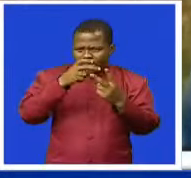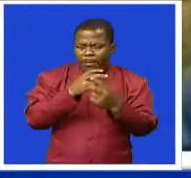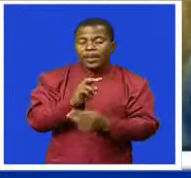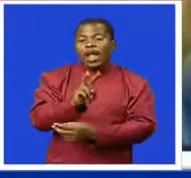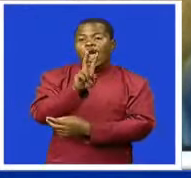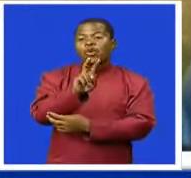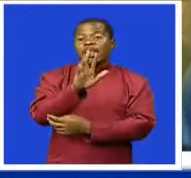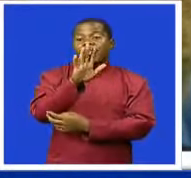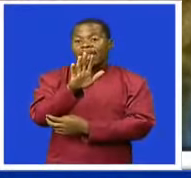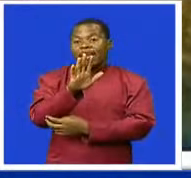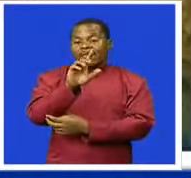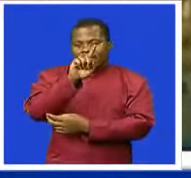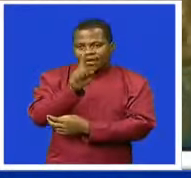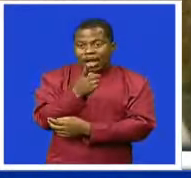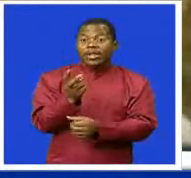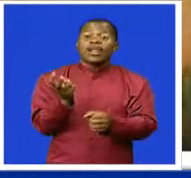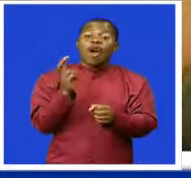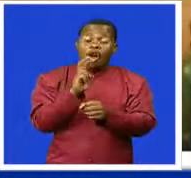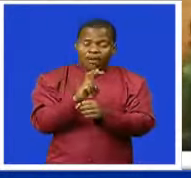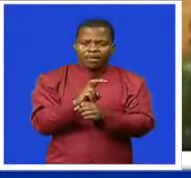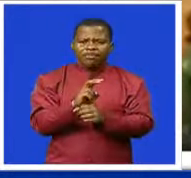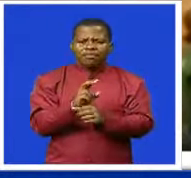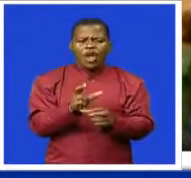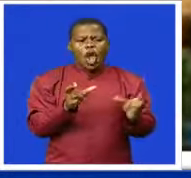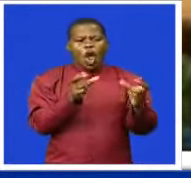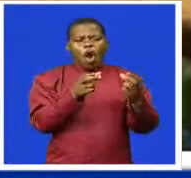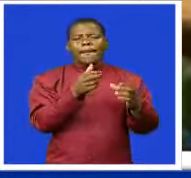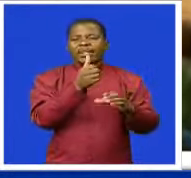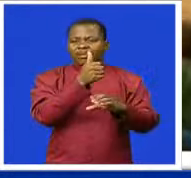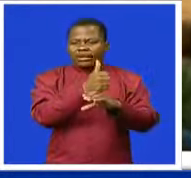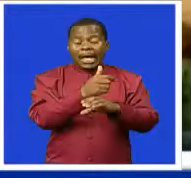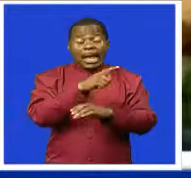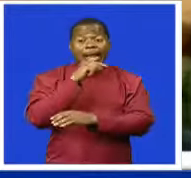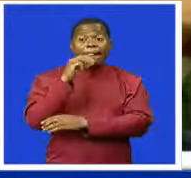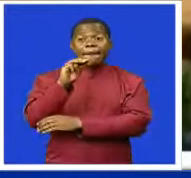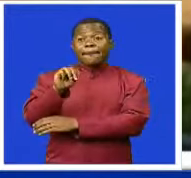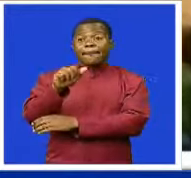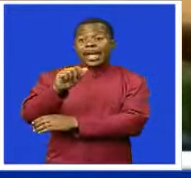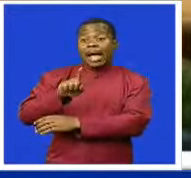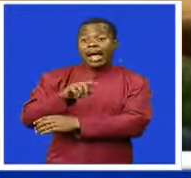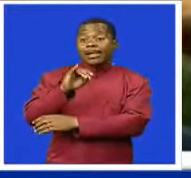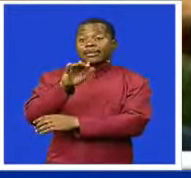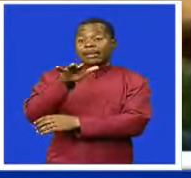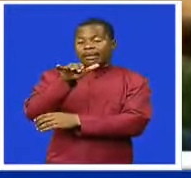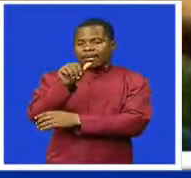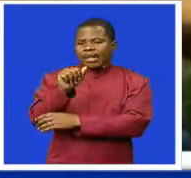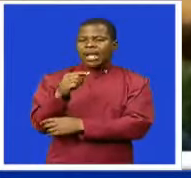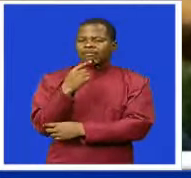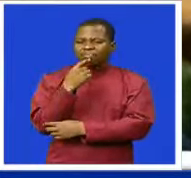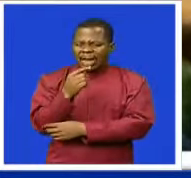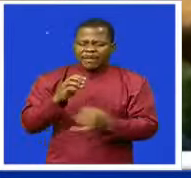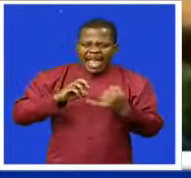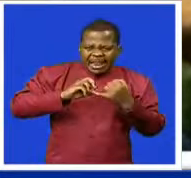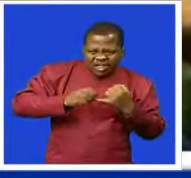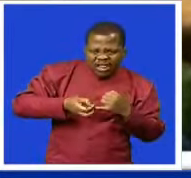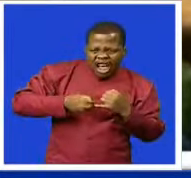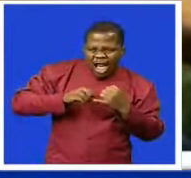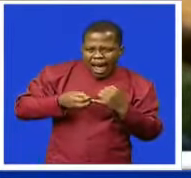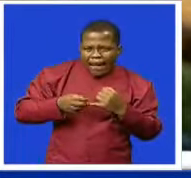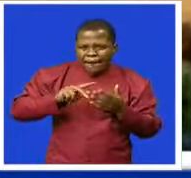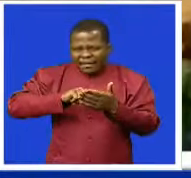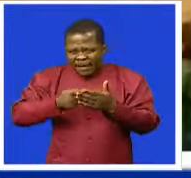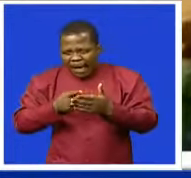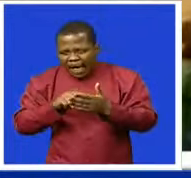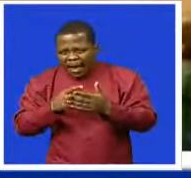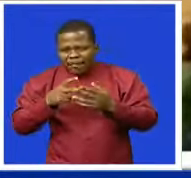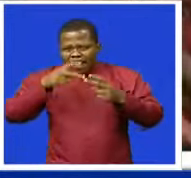Maziya uthi balikomiti bayendile imitamo yokulungisa laMandi kodwa sona sive ngekungabambisani nalelikomiti